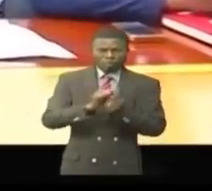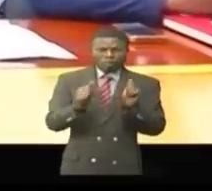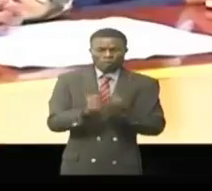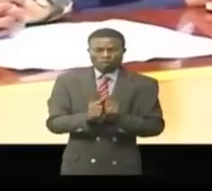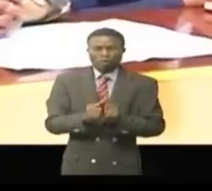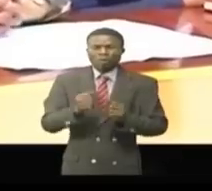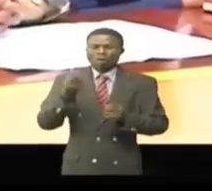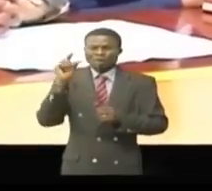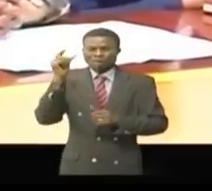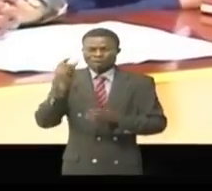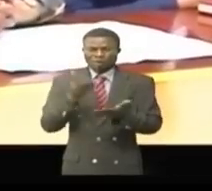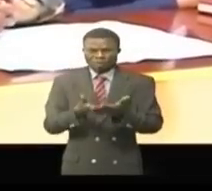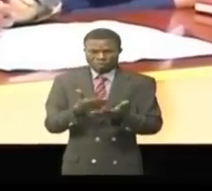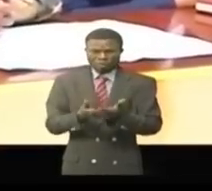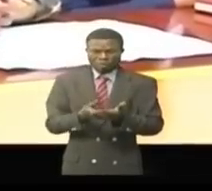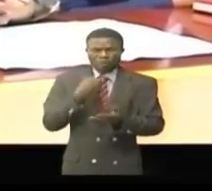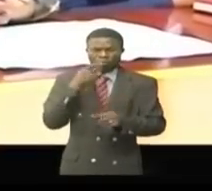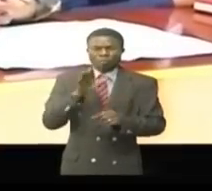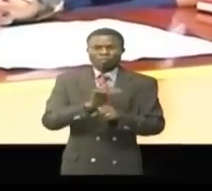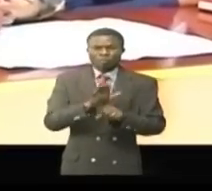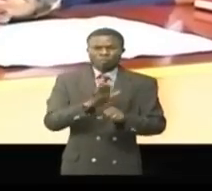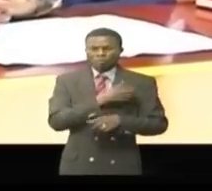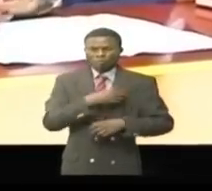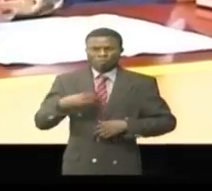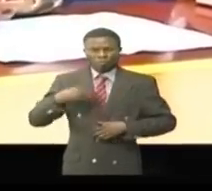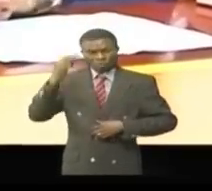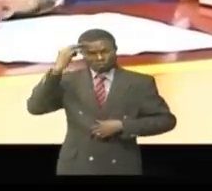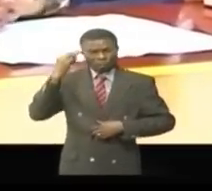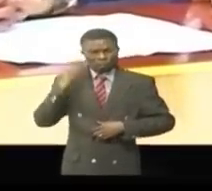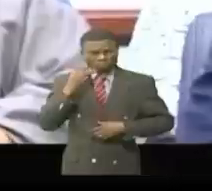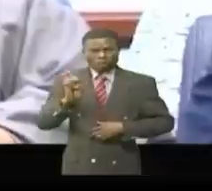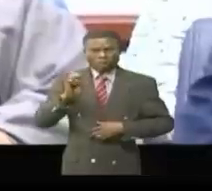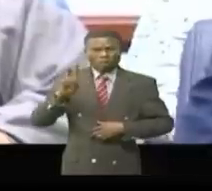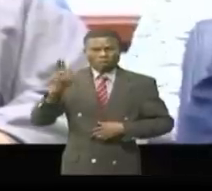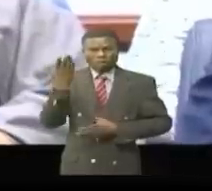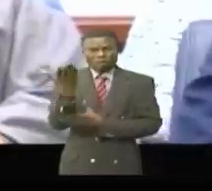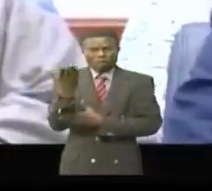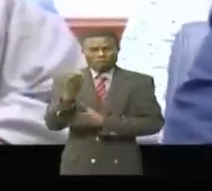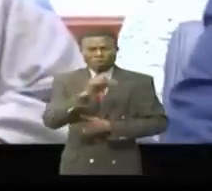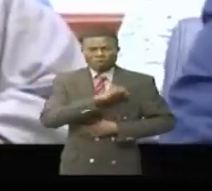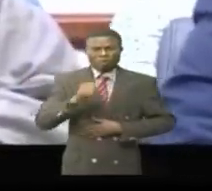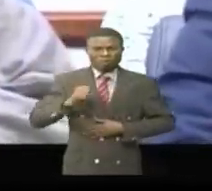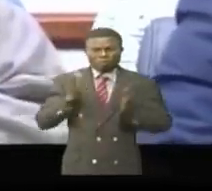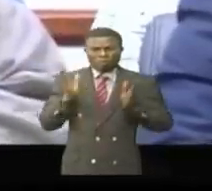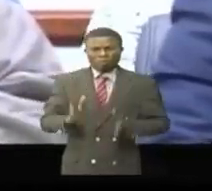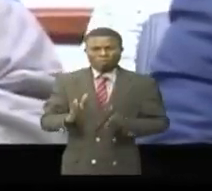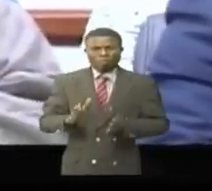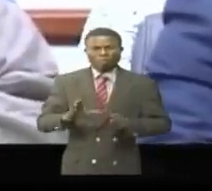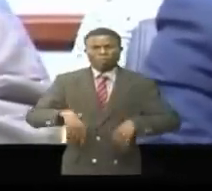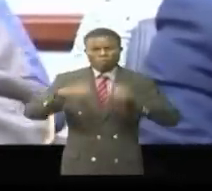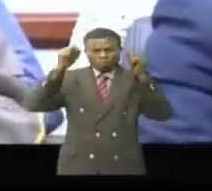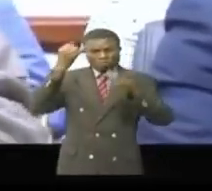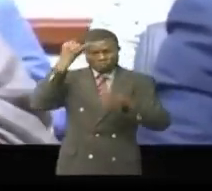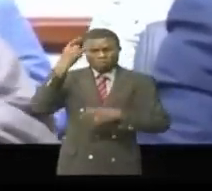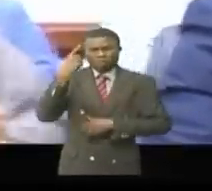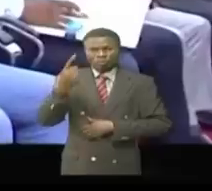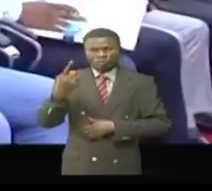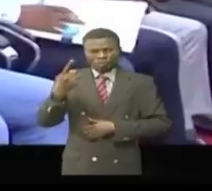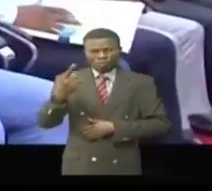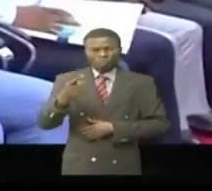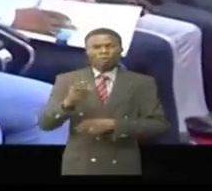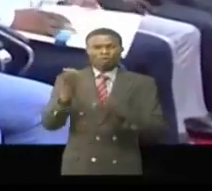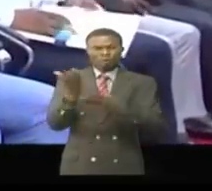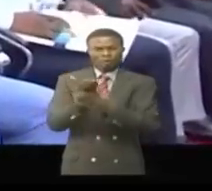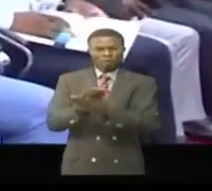tant d'autres. F. Bazaï Bamassoudi a demandé aux sénateurs d'adopter une position commune en vue de mener des